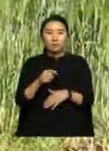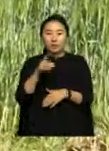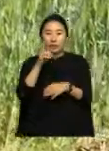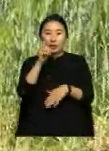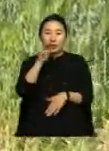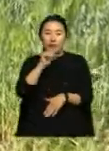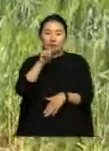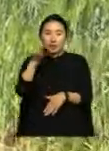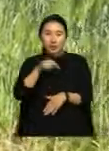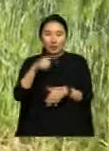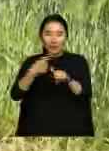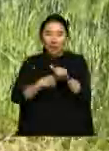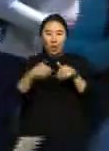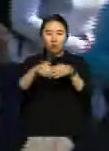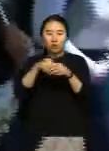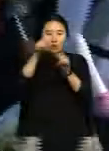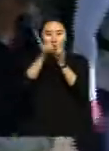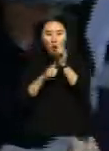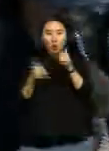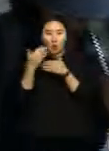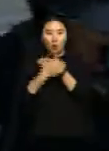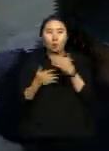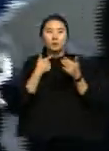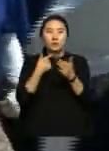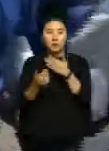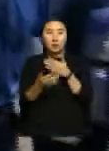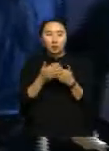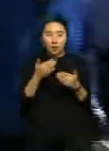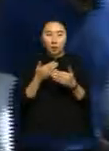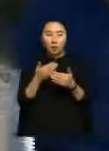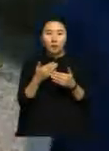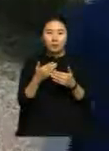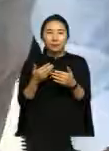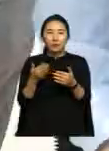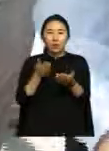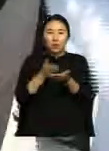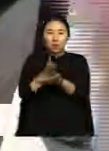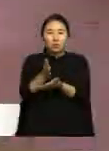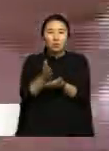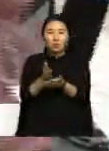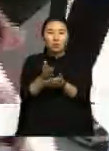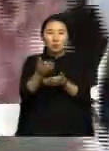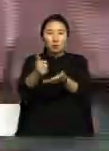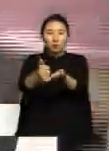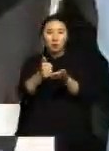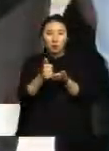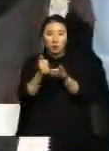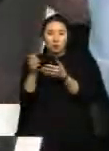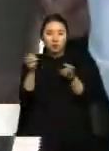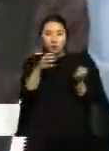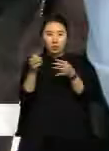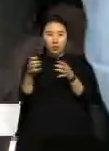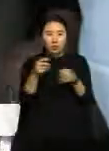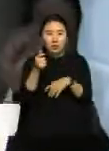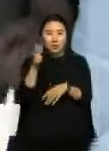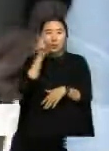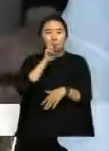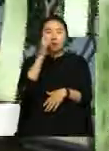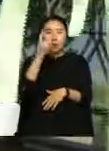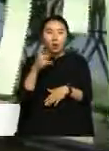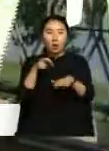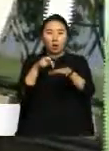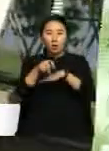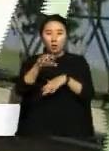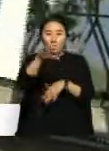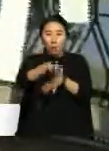dmg 가지는 생태와 문화 역사를 몸소 체험하는 차원에서 전문가 초청 토크콘서트 와 작은 음악회 그리고 거